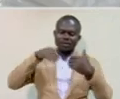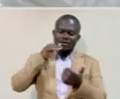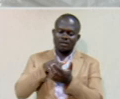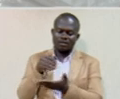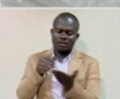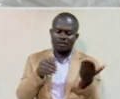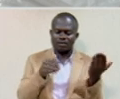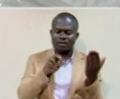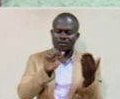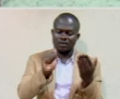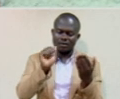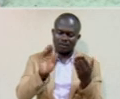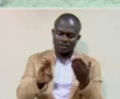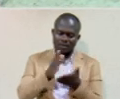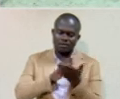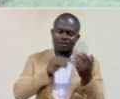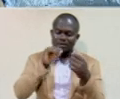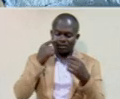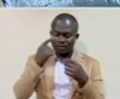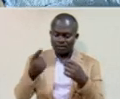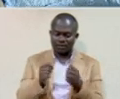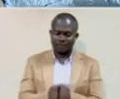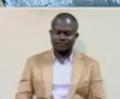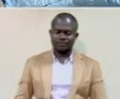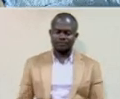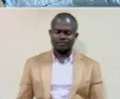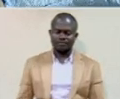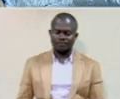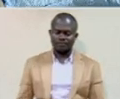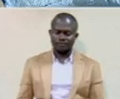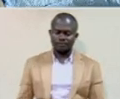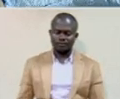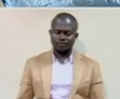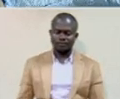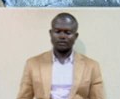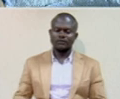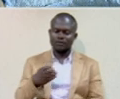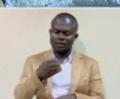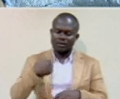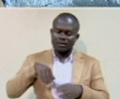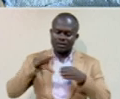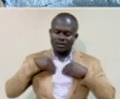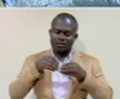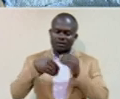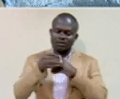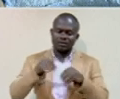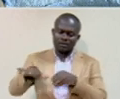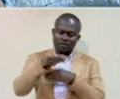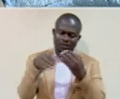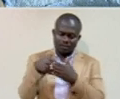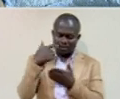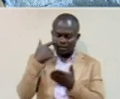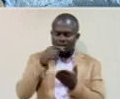ubuhinzi n'ubworozi RAB hari igihe batazibona hari cooperative yari yemerewe gucuruza amafumbire muri karere noneho